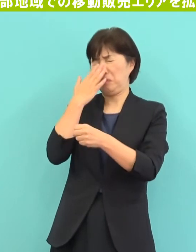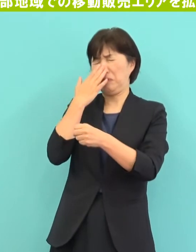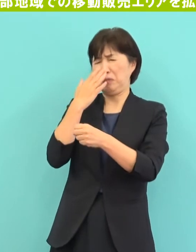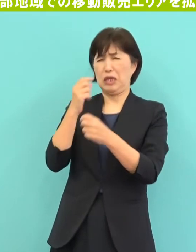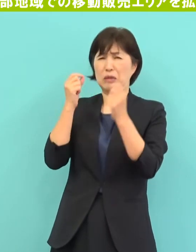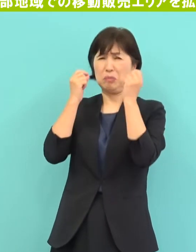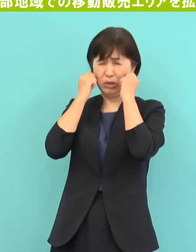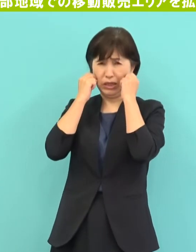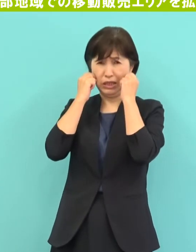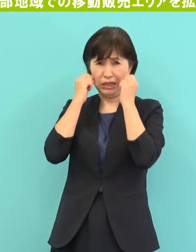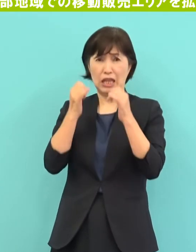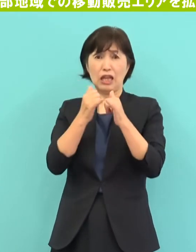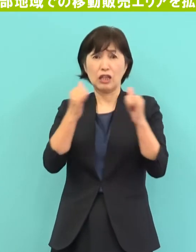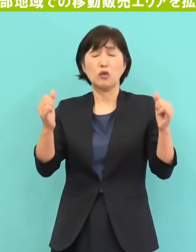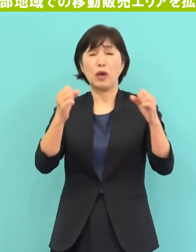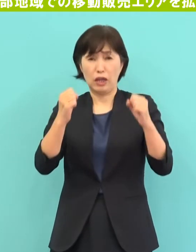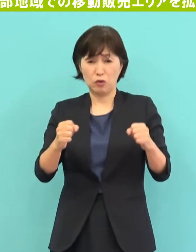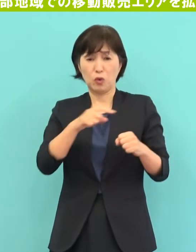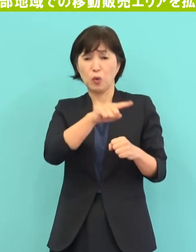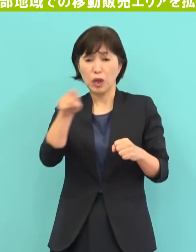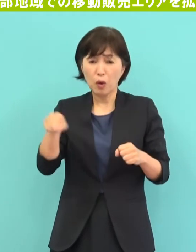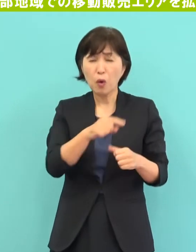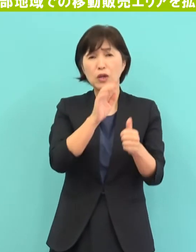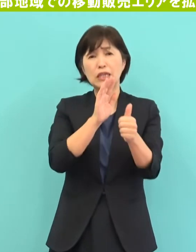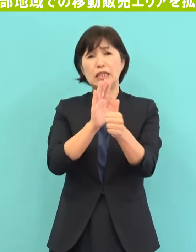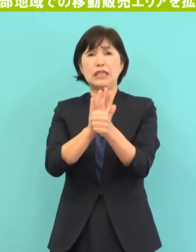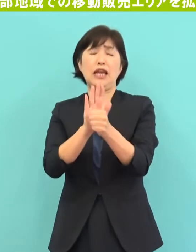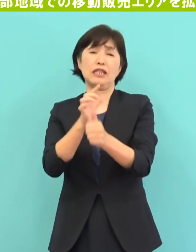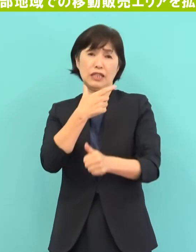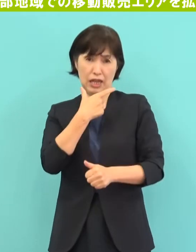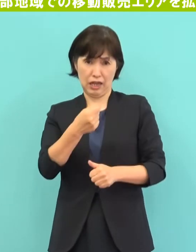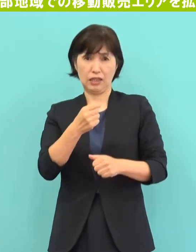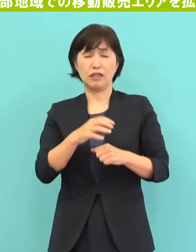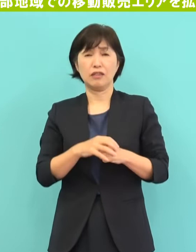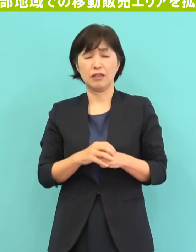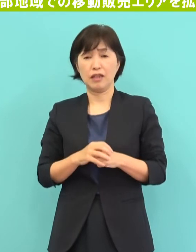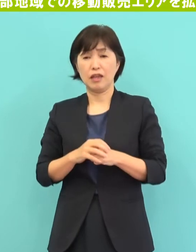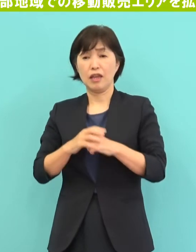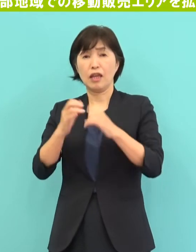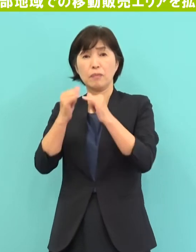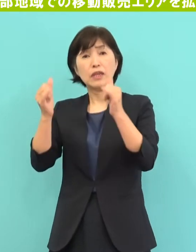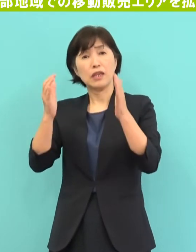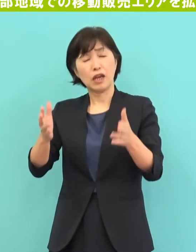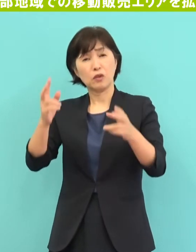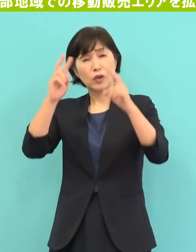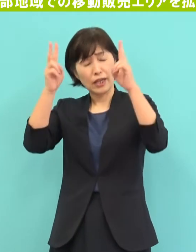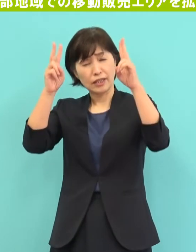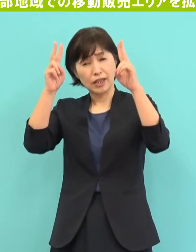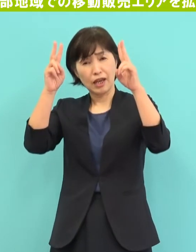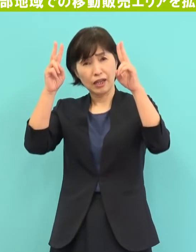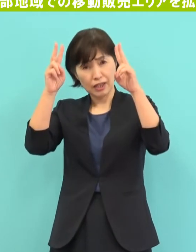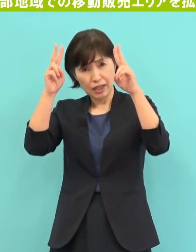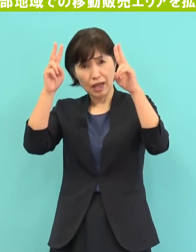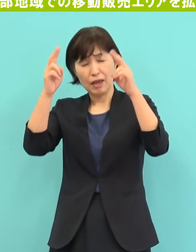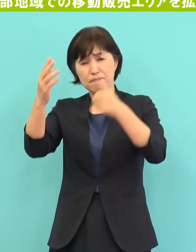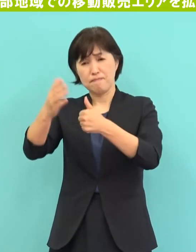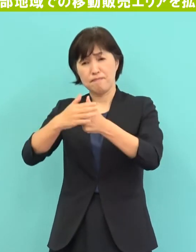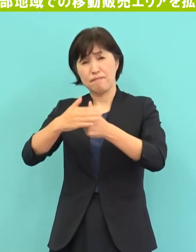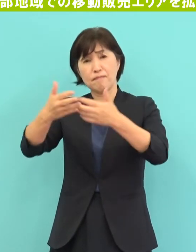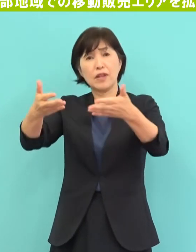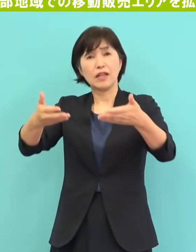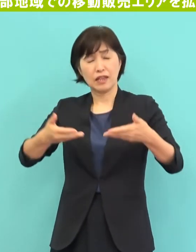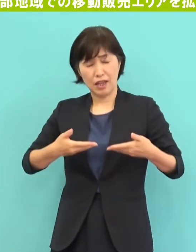にくいいろんなお声があるように思いますましとしてはですねあのまずはあの民間の事業資産の自立的な取り組みを